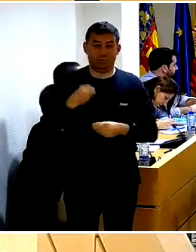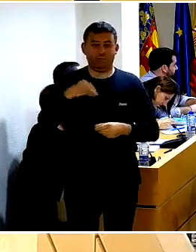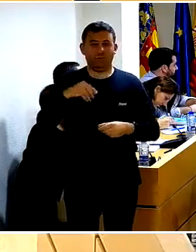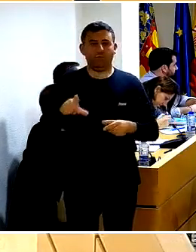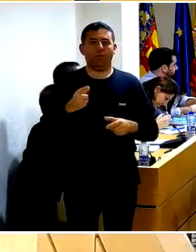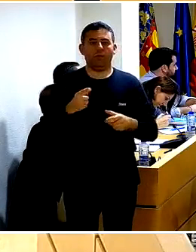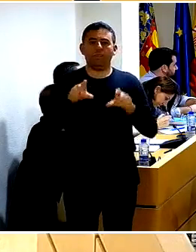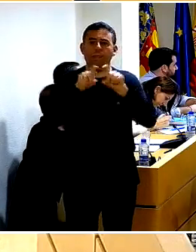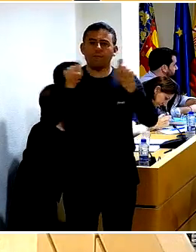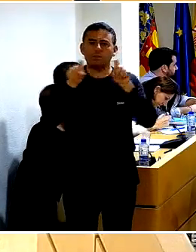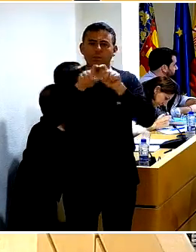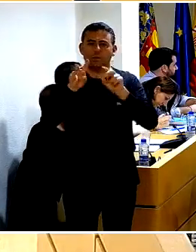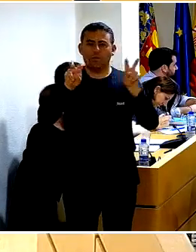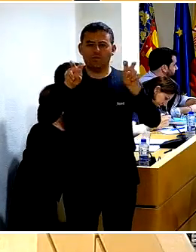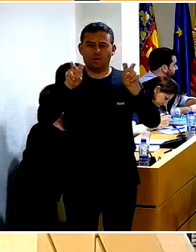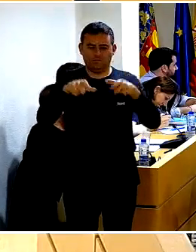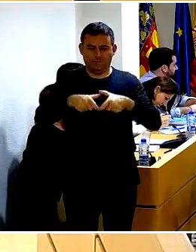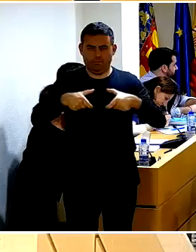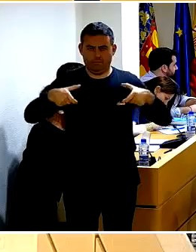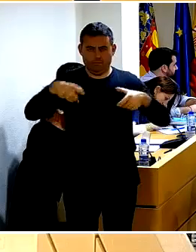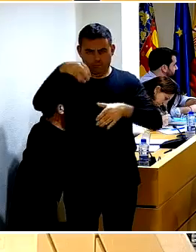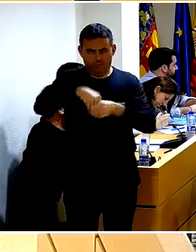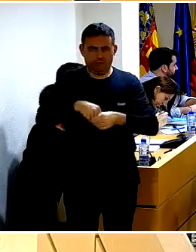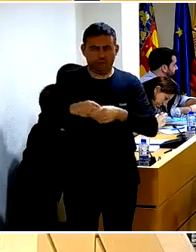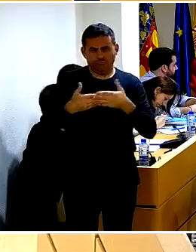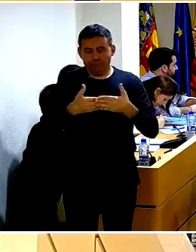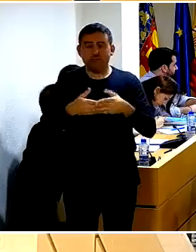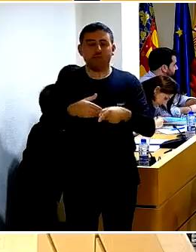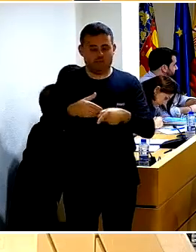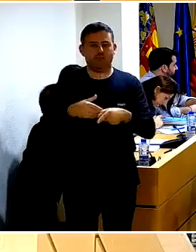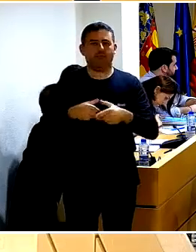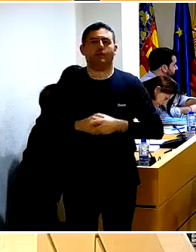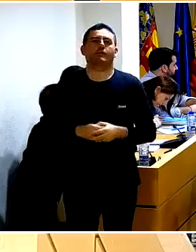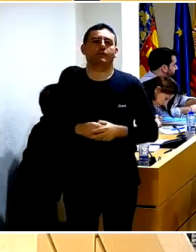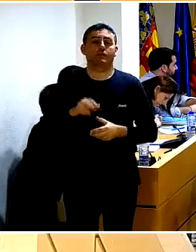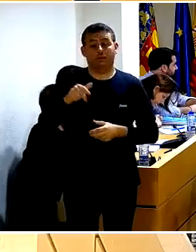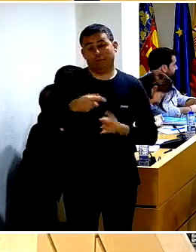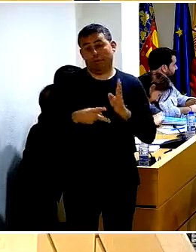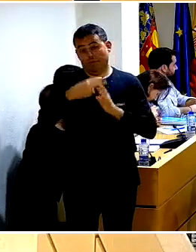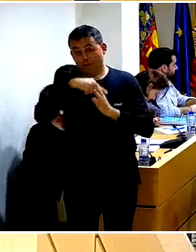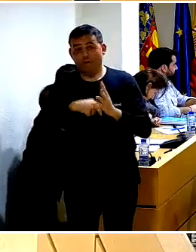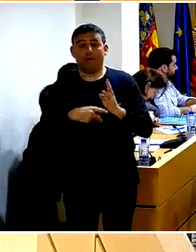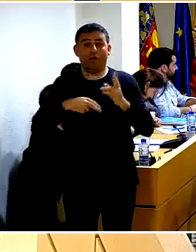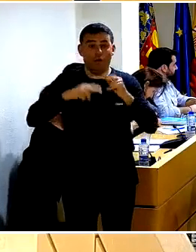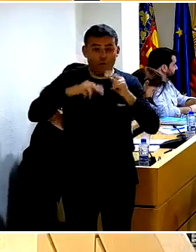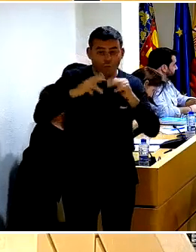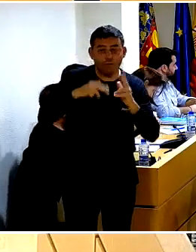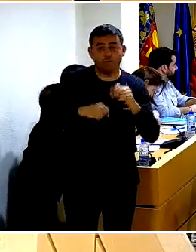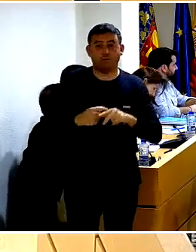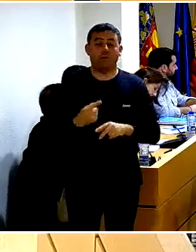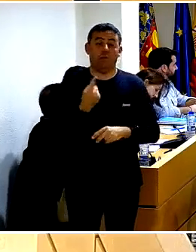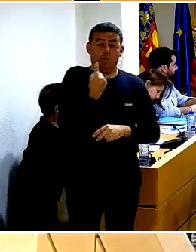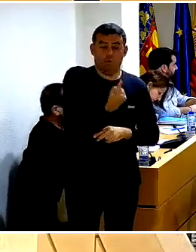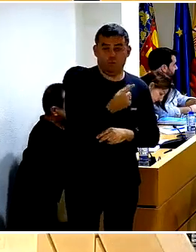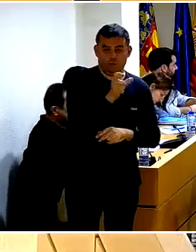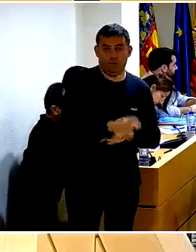ja ha començat a funcionar. S'augmenten les persones en el servei de jardineria, en obres, amb una persona per cada departament, una